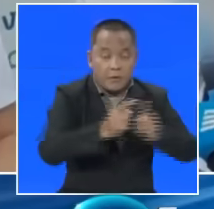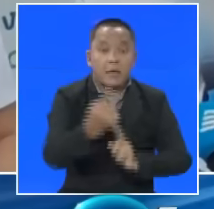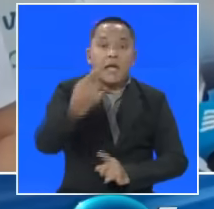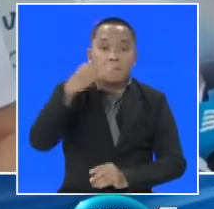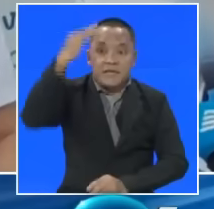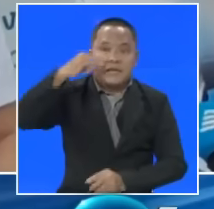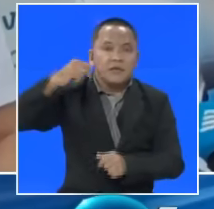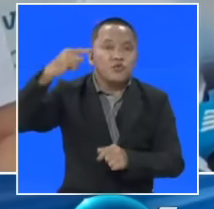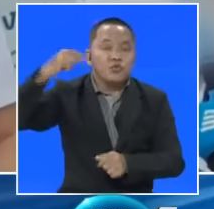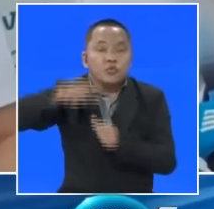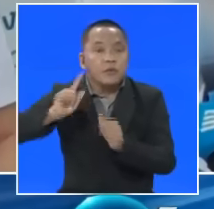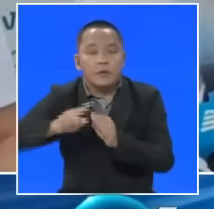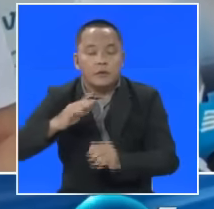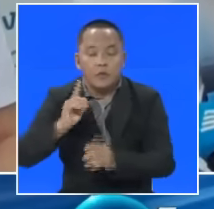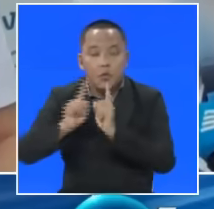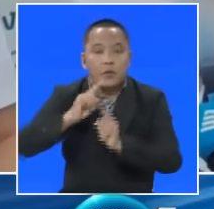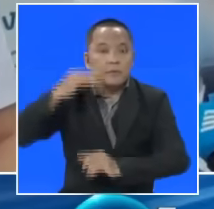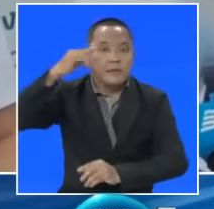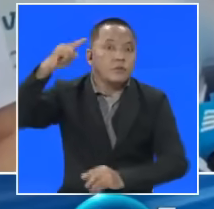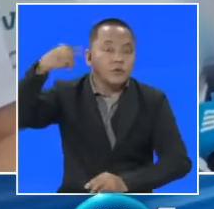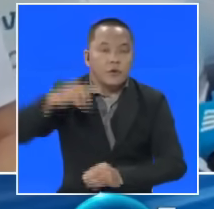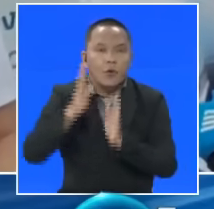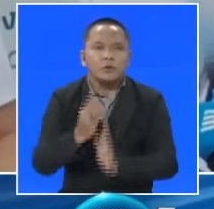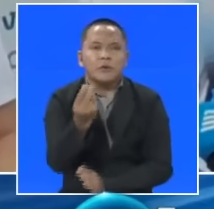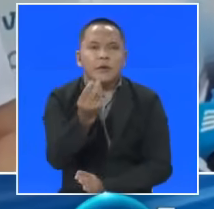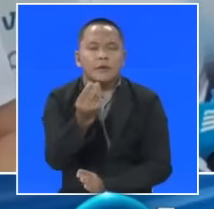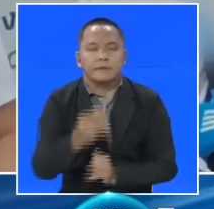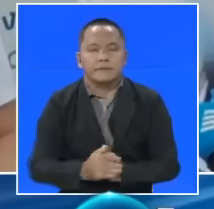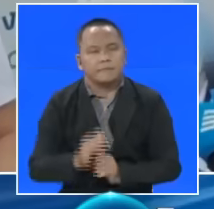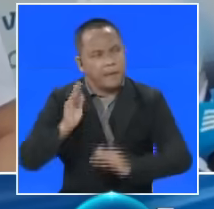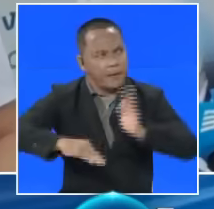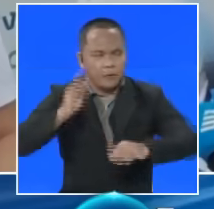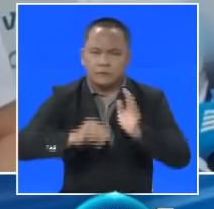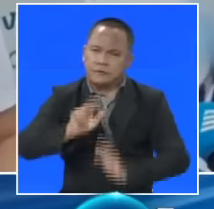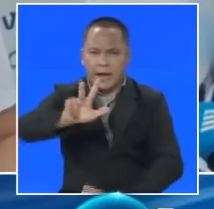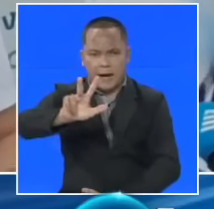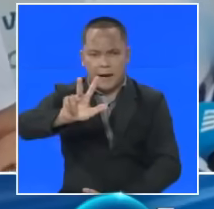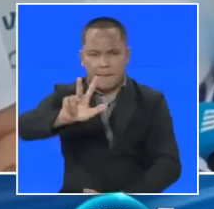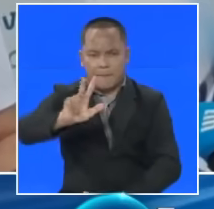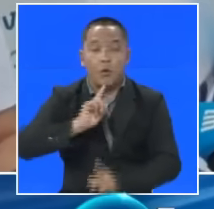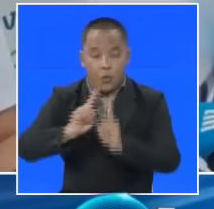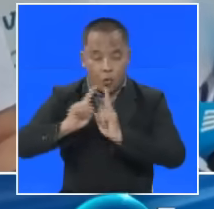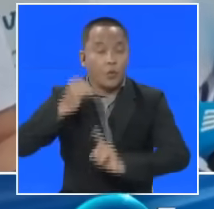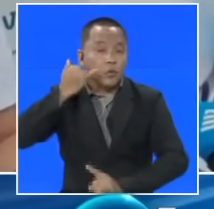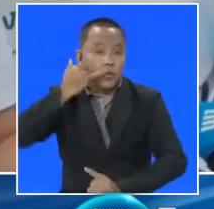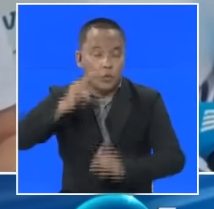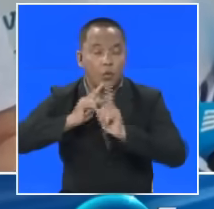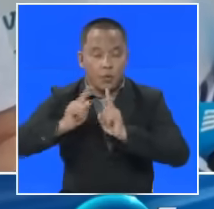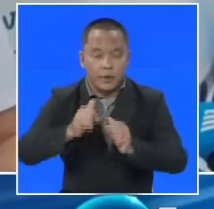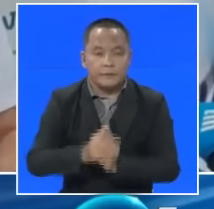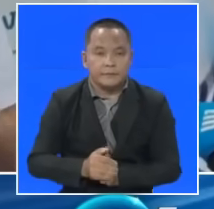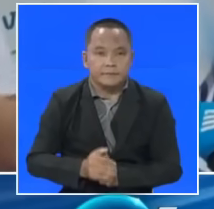าพี่สาวแล้วก็ให้ติดต่อพี่สาวให้ ครับ ประมาณกี่คน ประมาณ3คนพอติดต่อได้ปุ๊บเขา